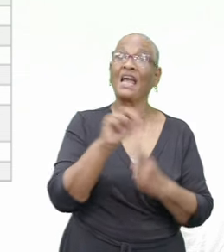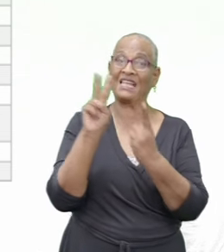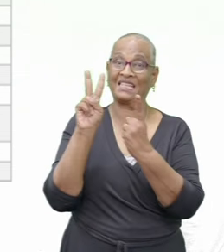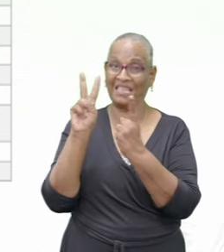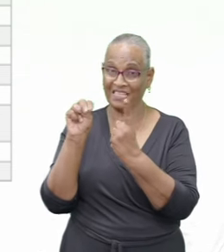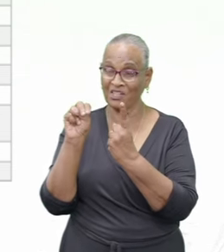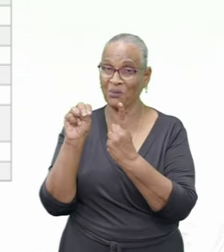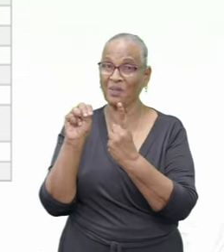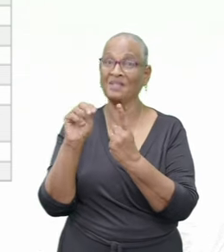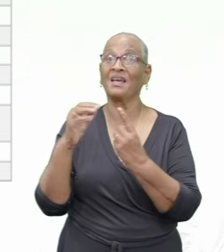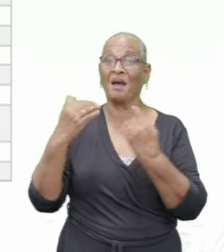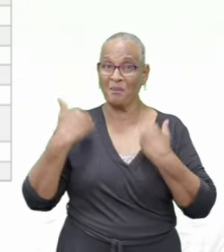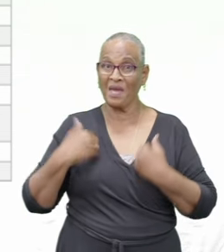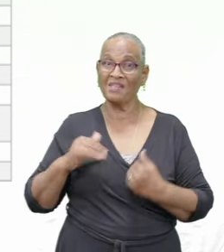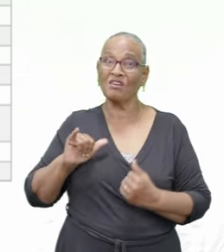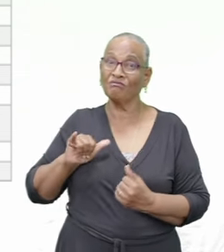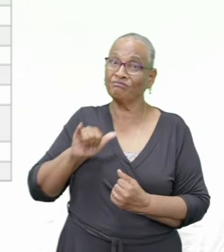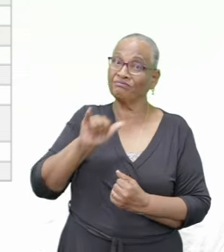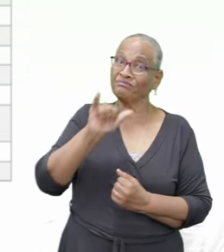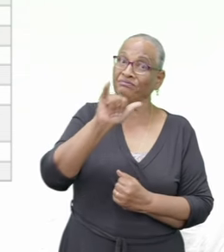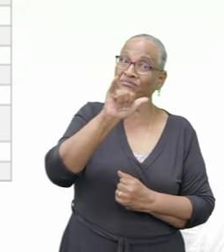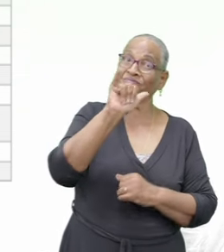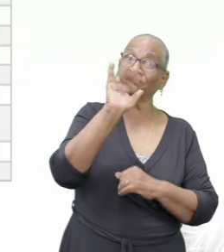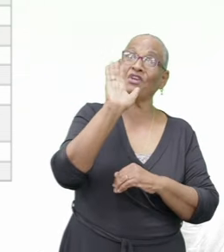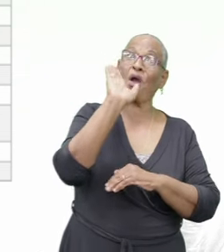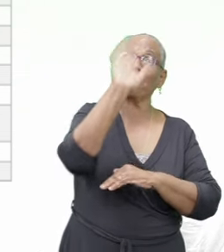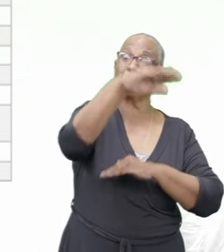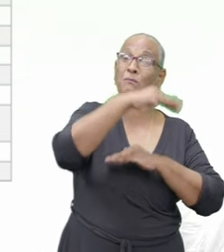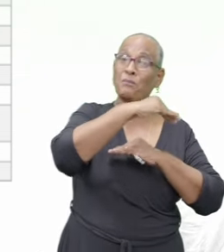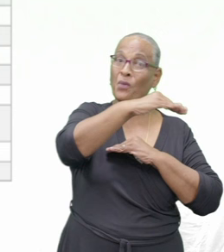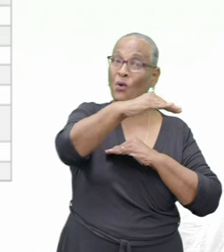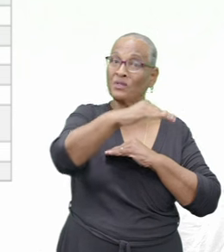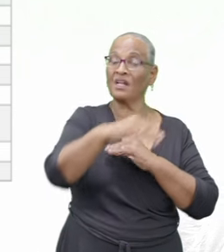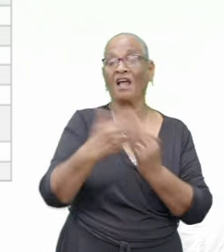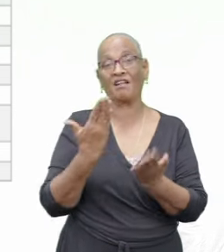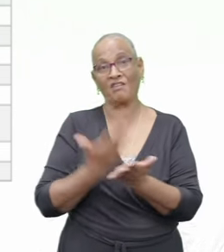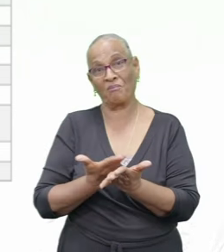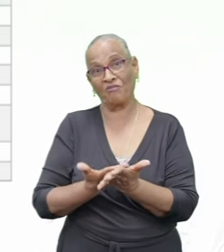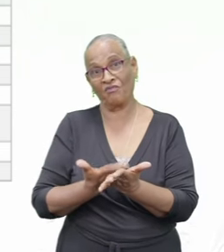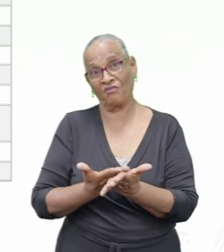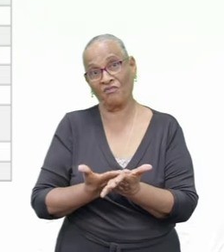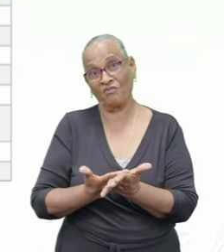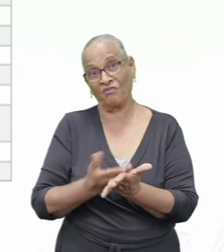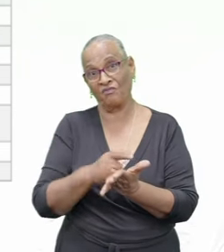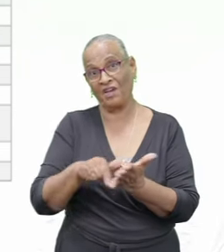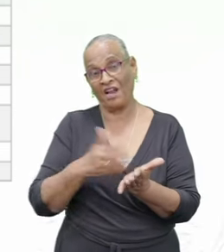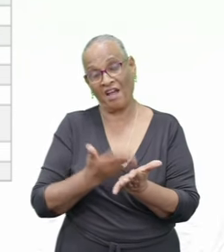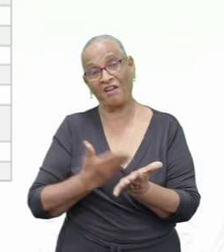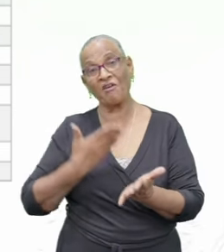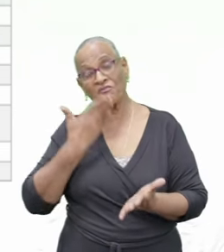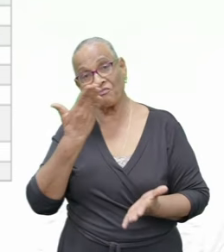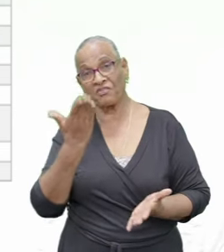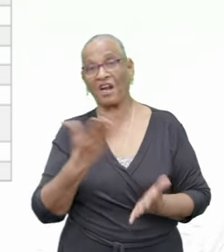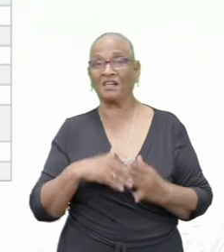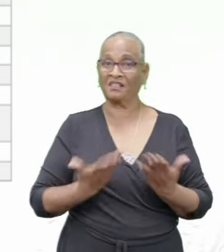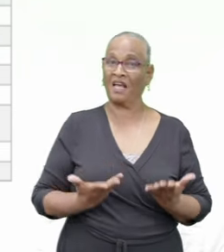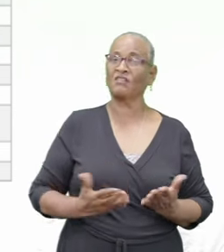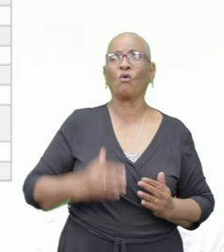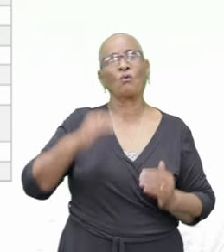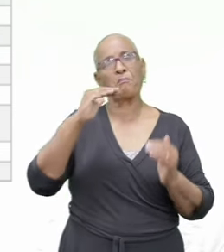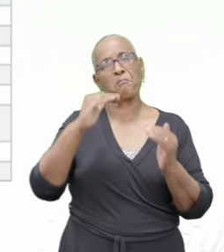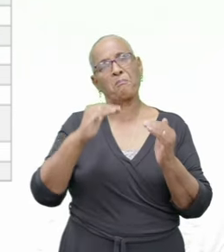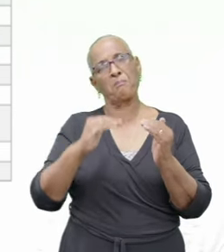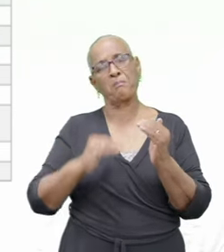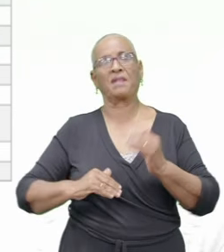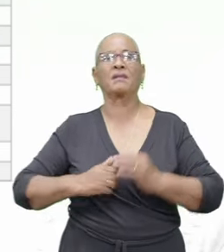trek naar het buitenland, of ja, de vraag naar bevoegdheidsverklaringen, want daarvoor heb je het nodig om weg te gaan, ook lager was. En